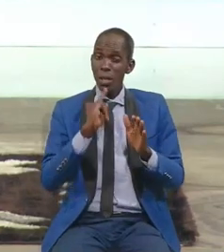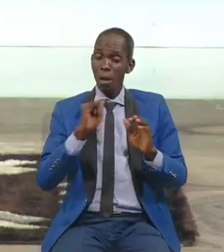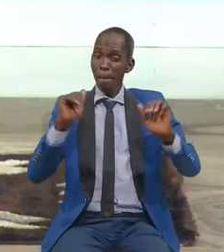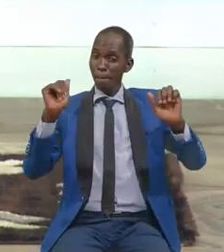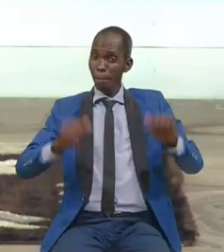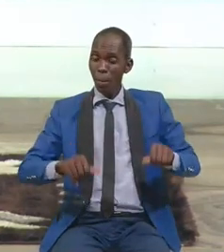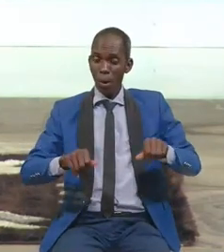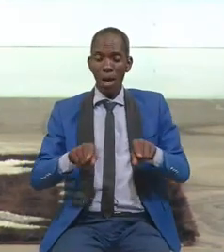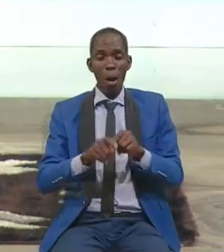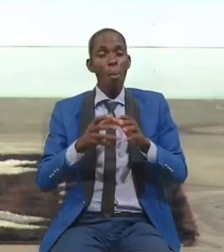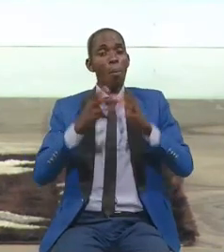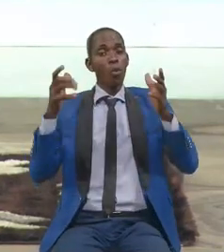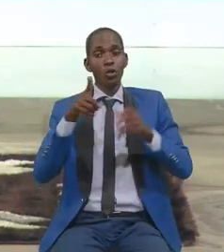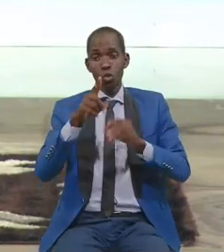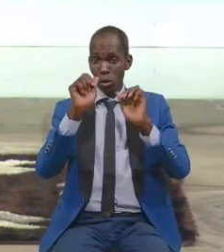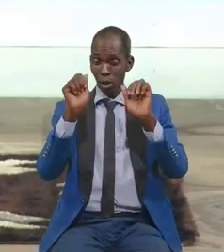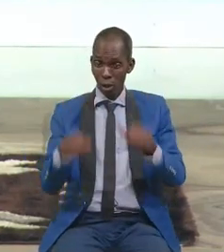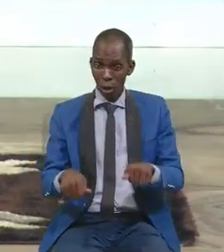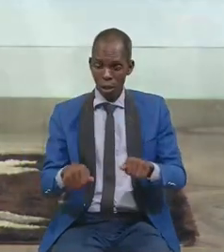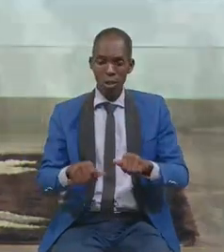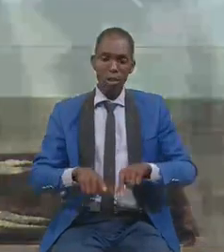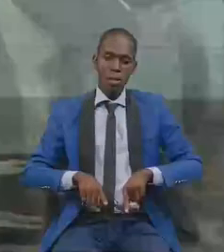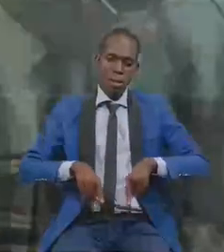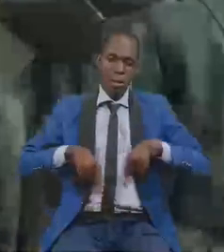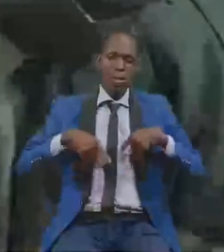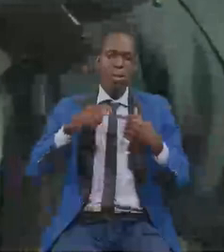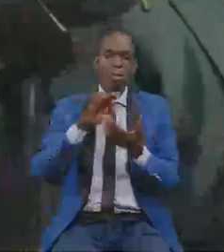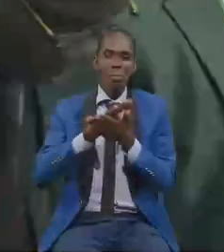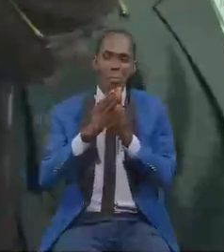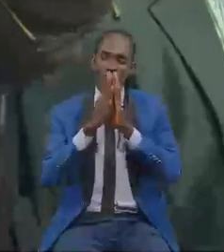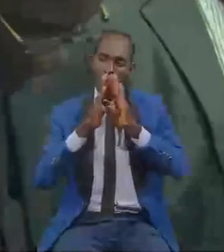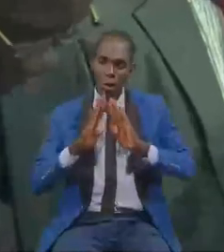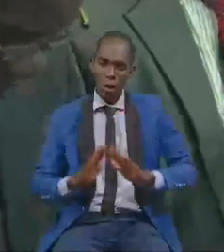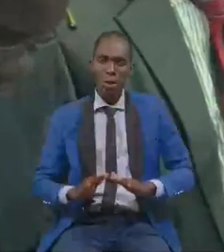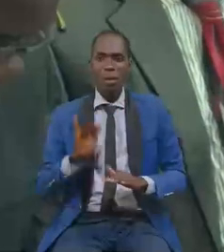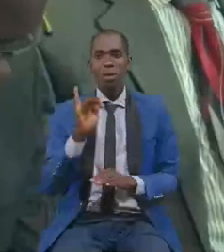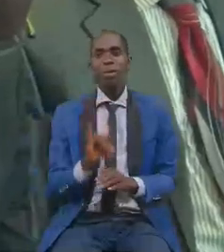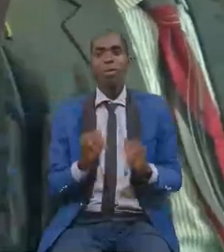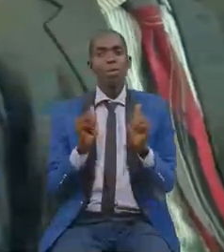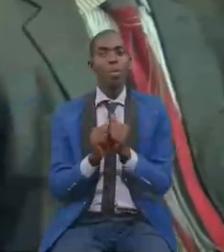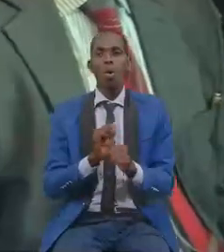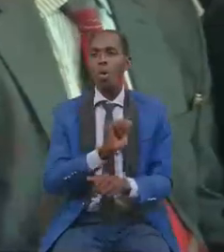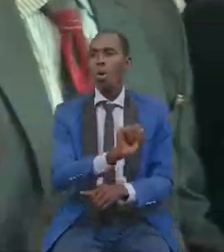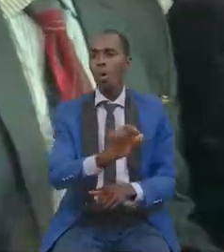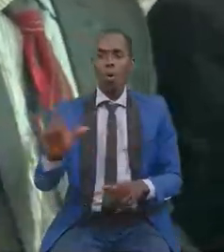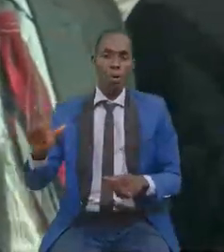dépend de vous, soyez en paix avec tous les hommes. Amen.